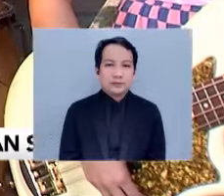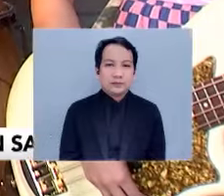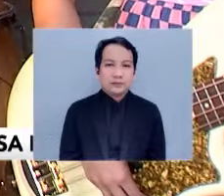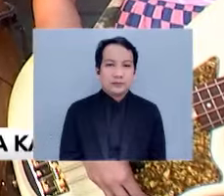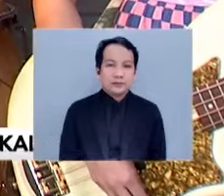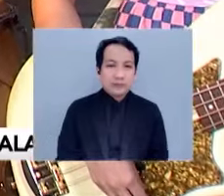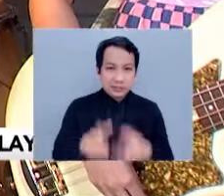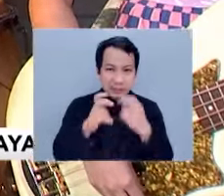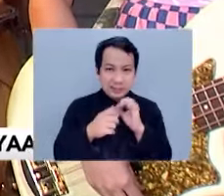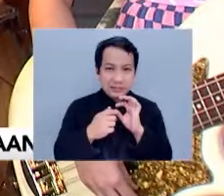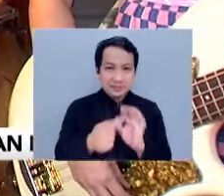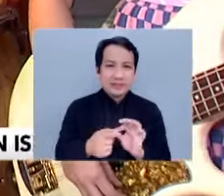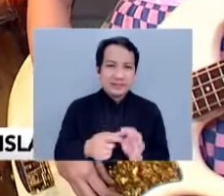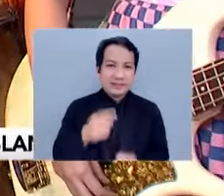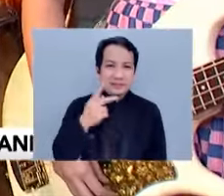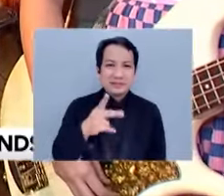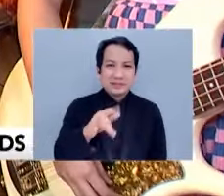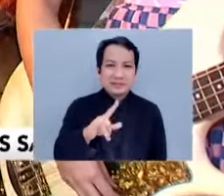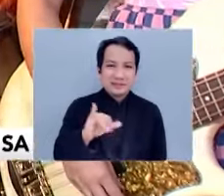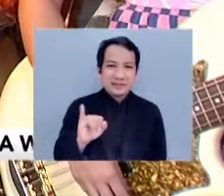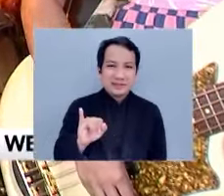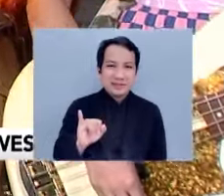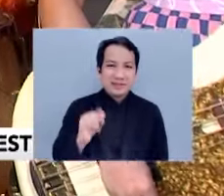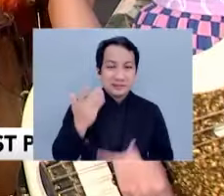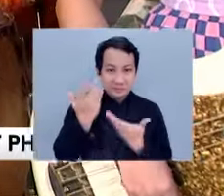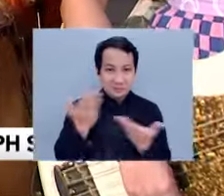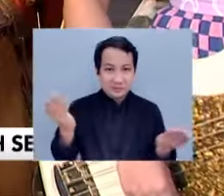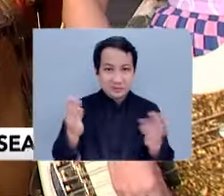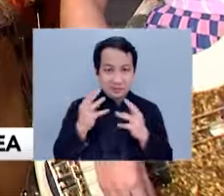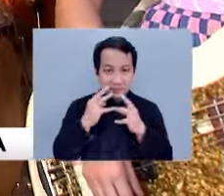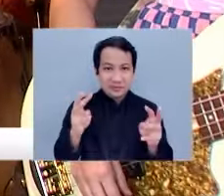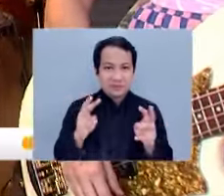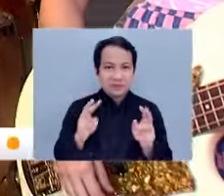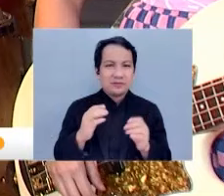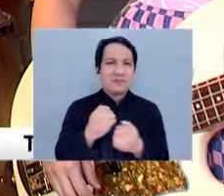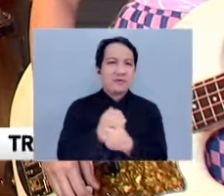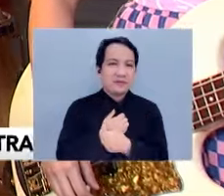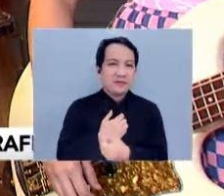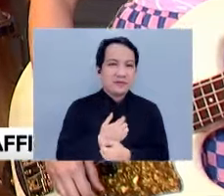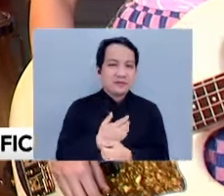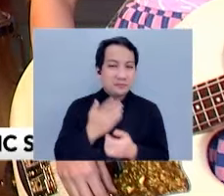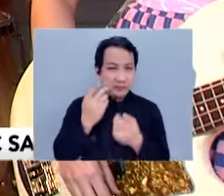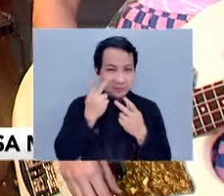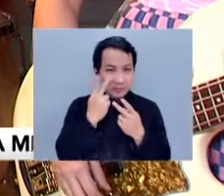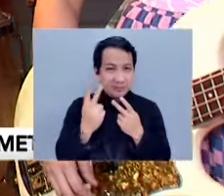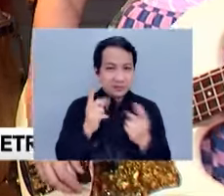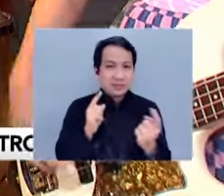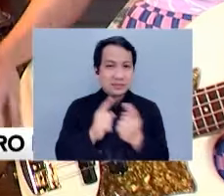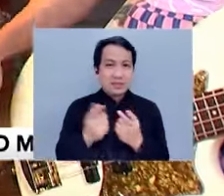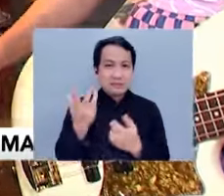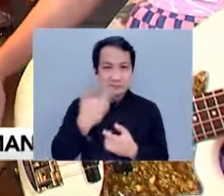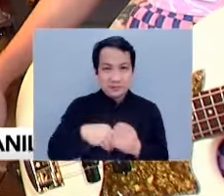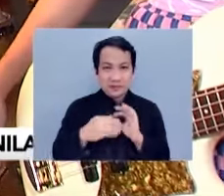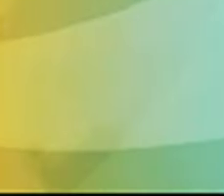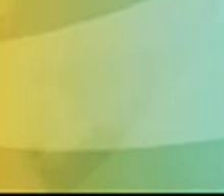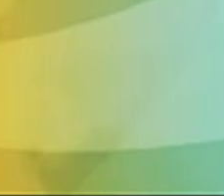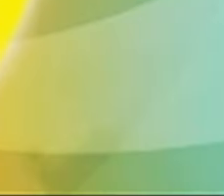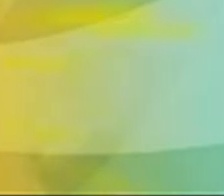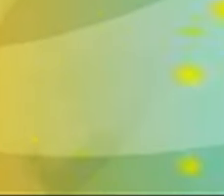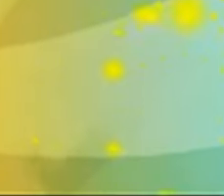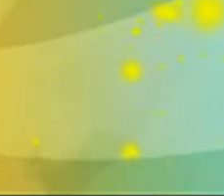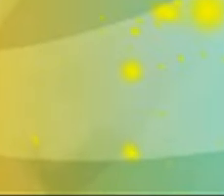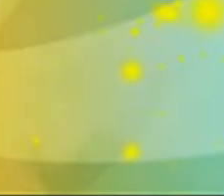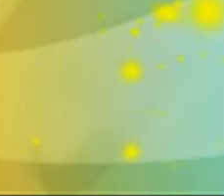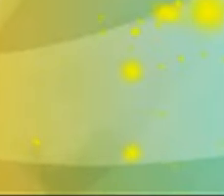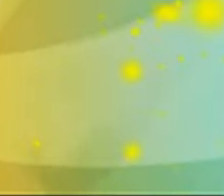Ate Kali kagabi. Ang inyo pong mga nakaka-in-love na pagtingin. Samahan na ng nakaka-good vibes sa pag-giti. Tsaka